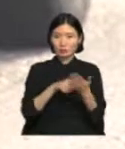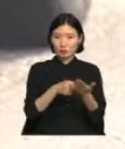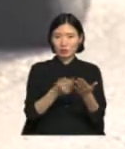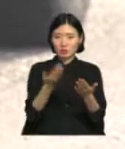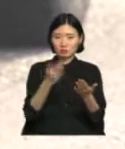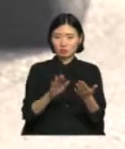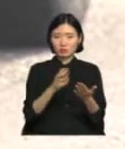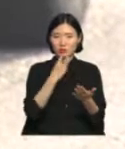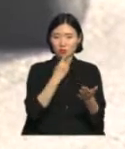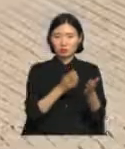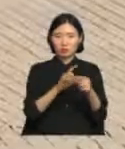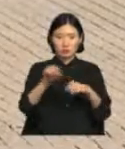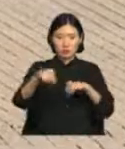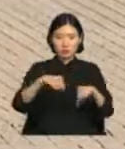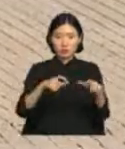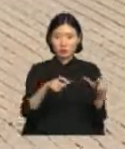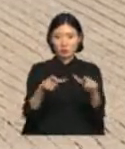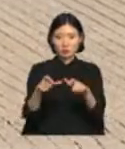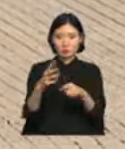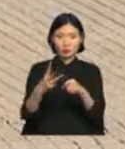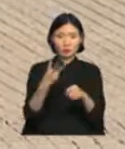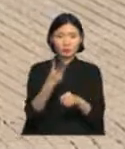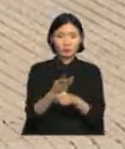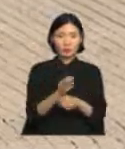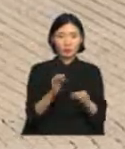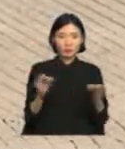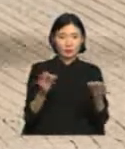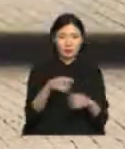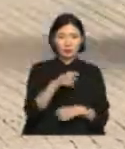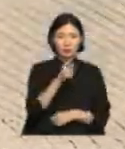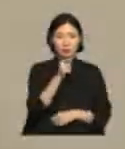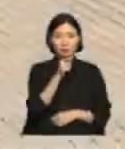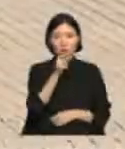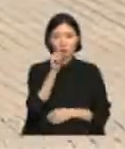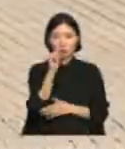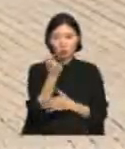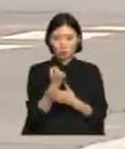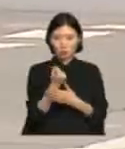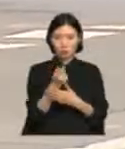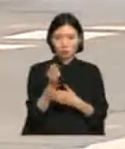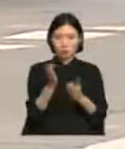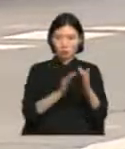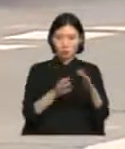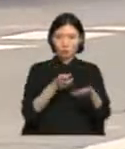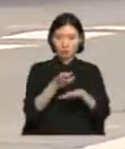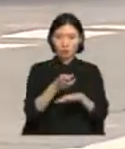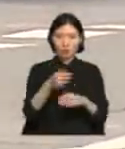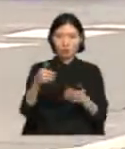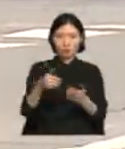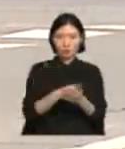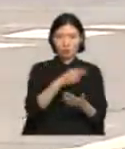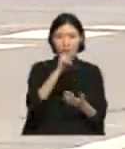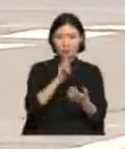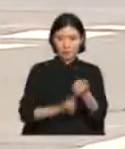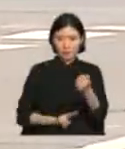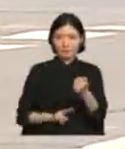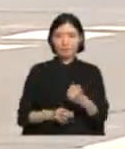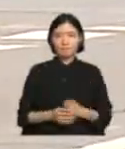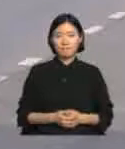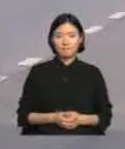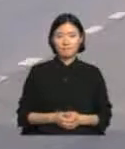그런데 서울시와 자치구 등에선 최근 3년간 노후 경유차인 공용 차량을 중고로 처분한 사실이